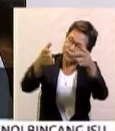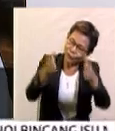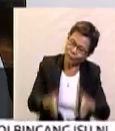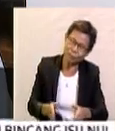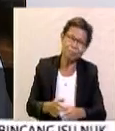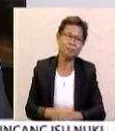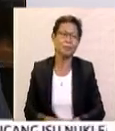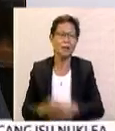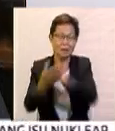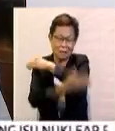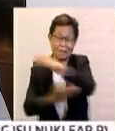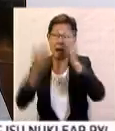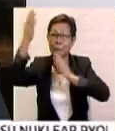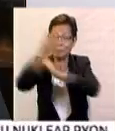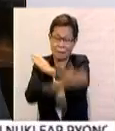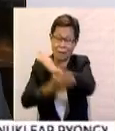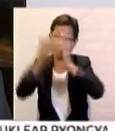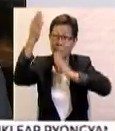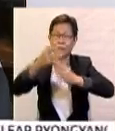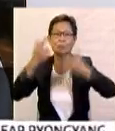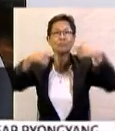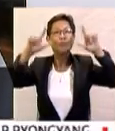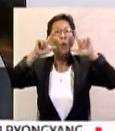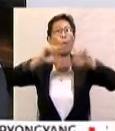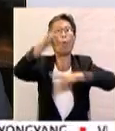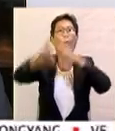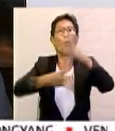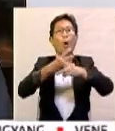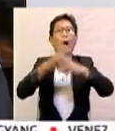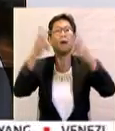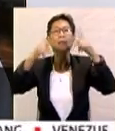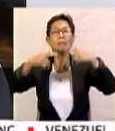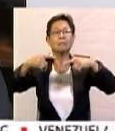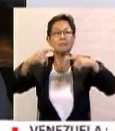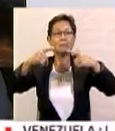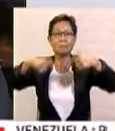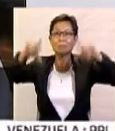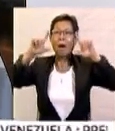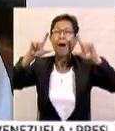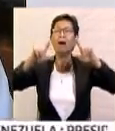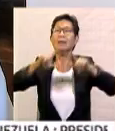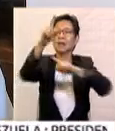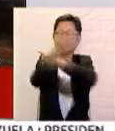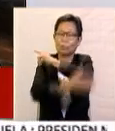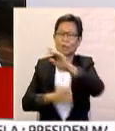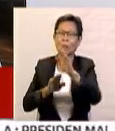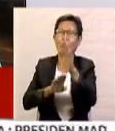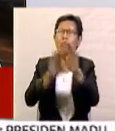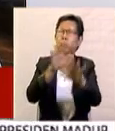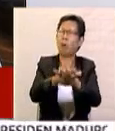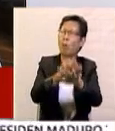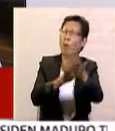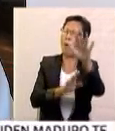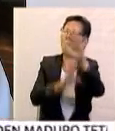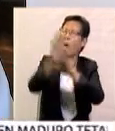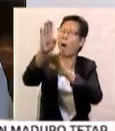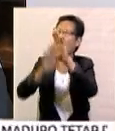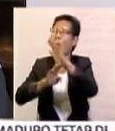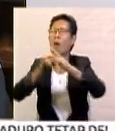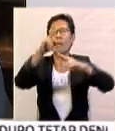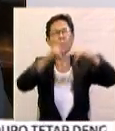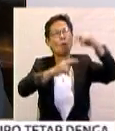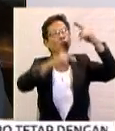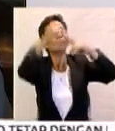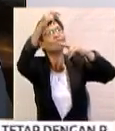ini dikenali satu dunia sebagai satu negara yang pesat membangun